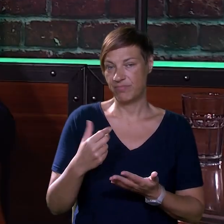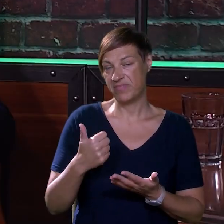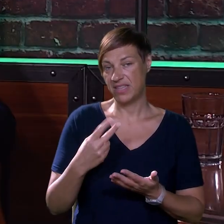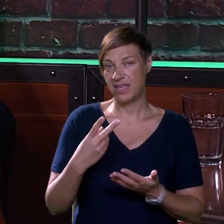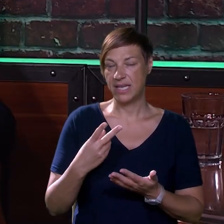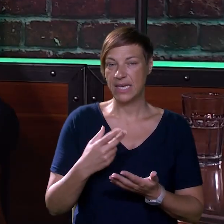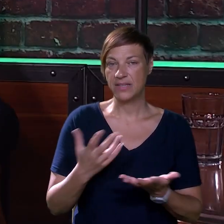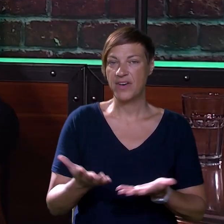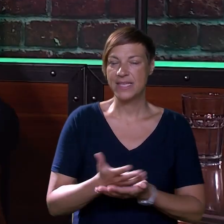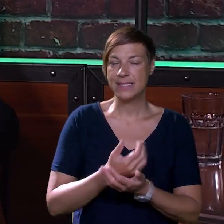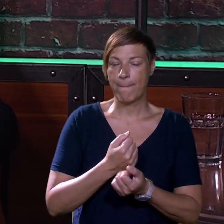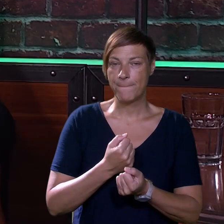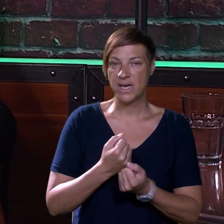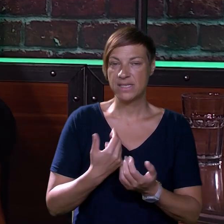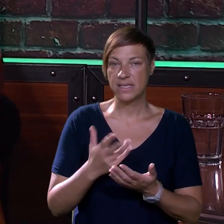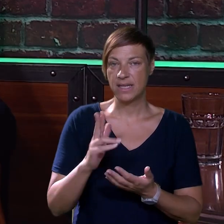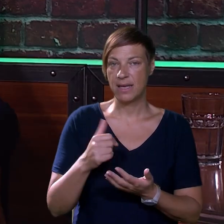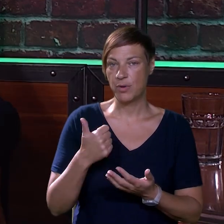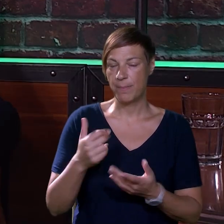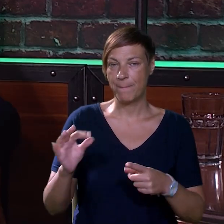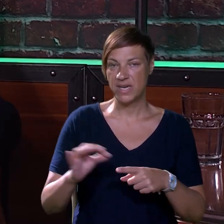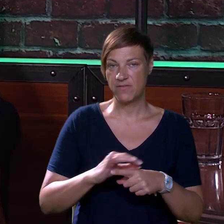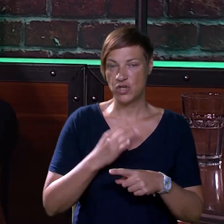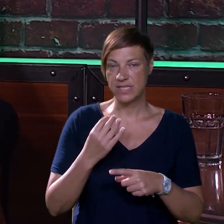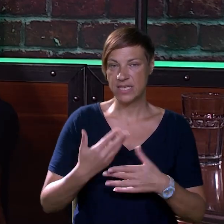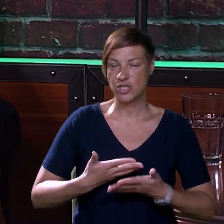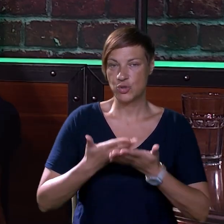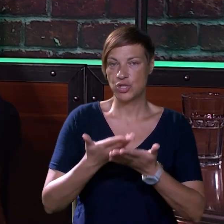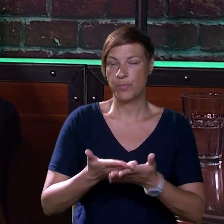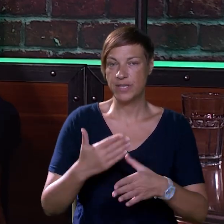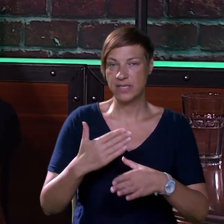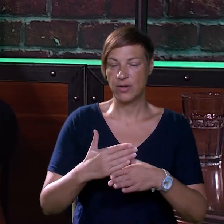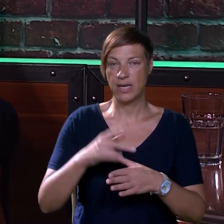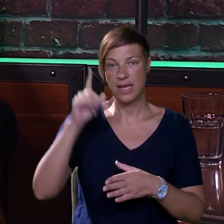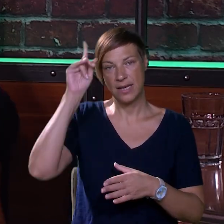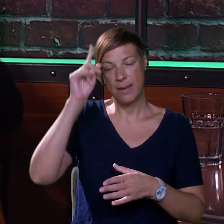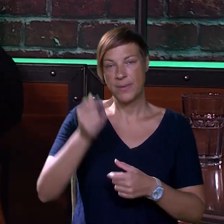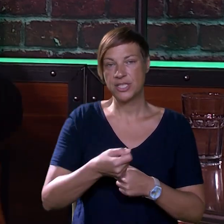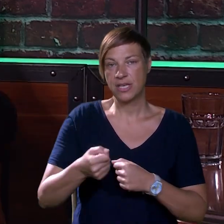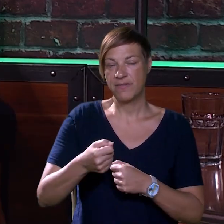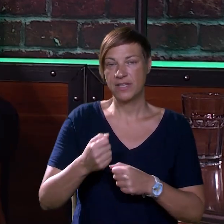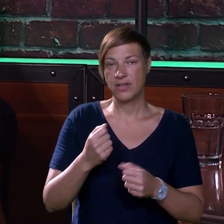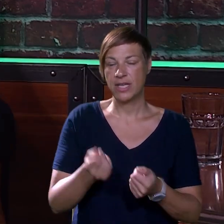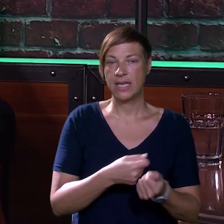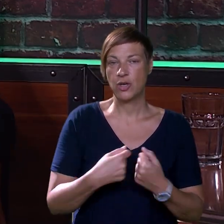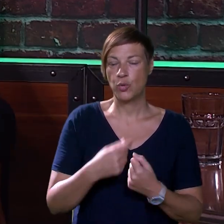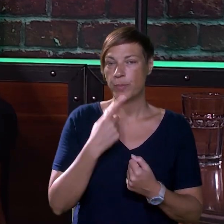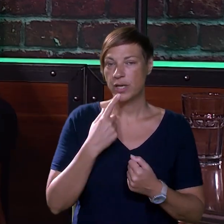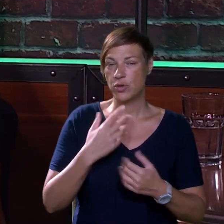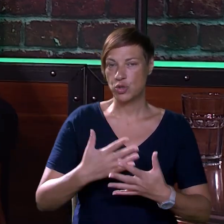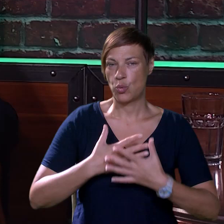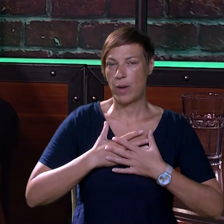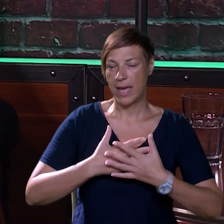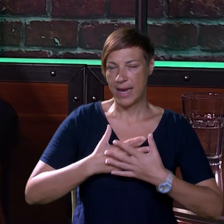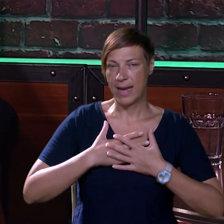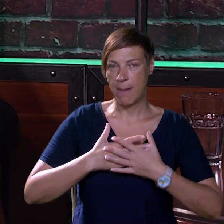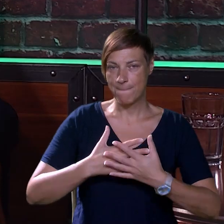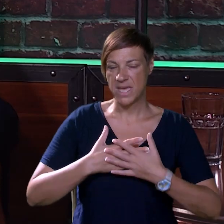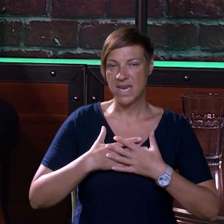jedan ili dvoje spasiti. On je imao prvo sreću što su priskočili u pomoć njemački vatrogasci iz grupe koji su ga počeli